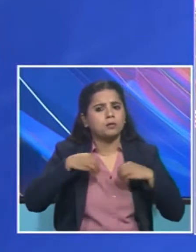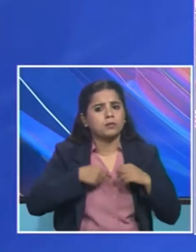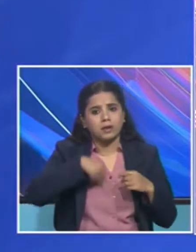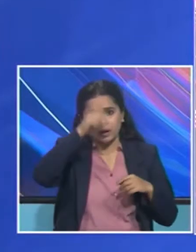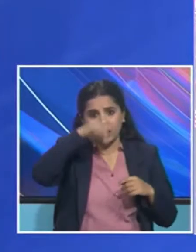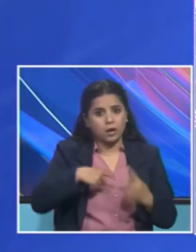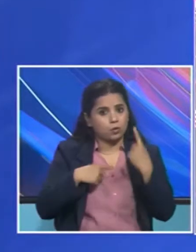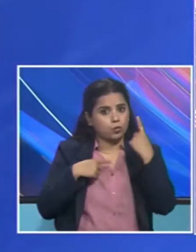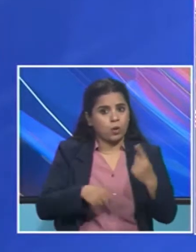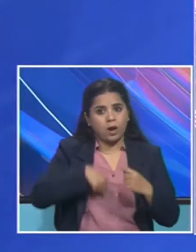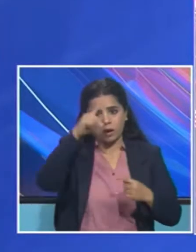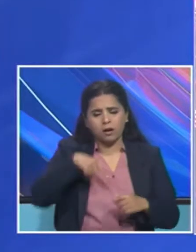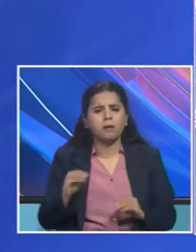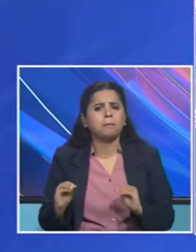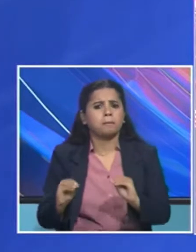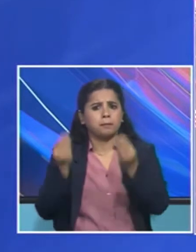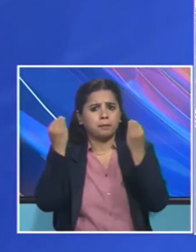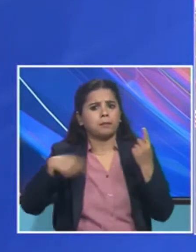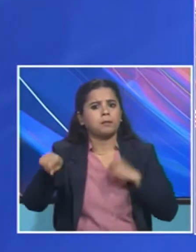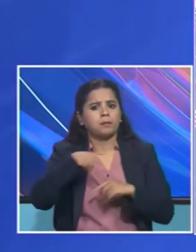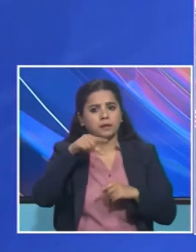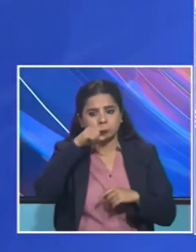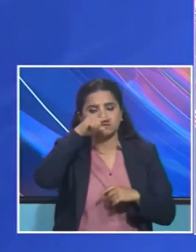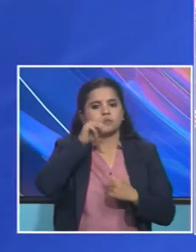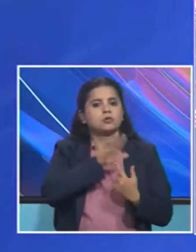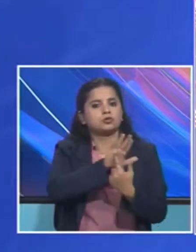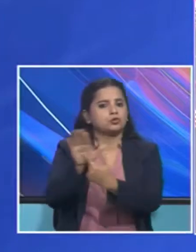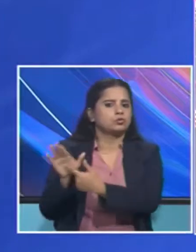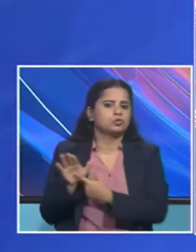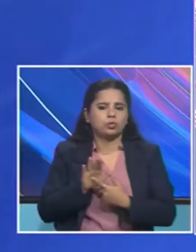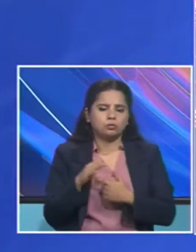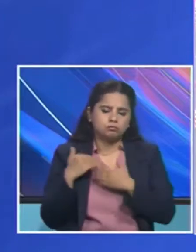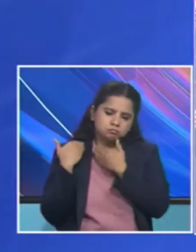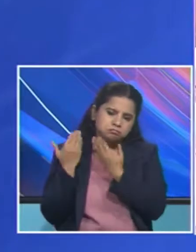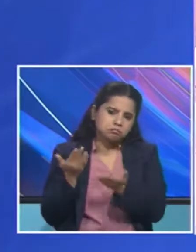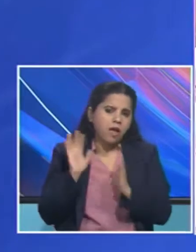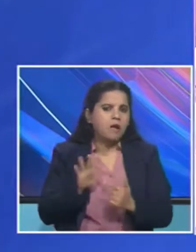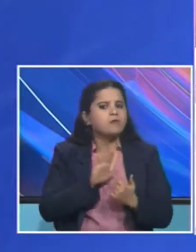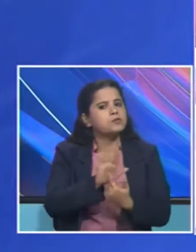श्रेष्ठ भारत के निर्माण में सक्रिय है।